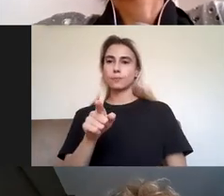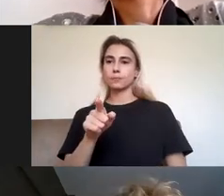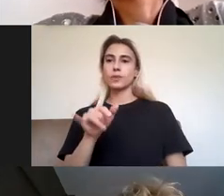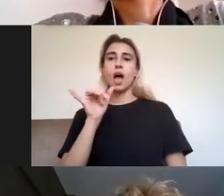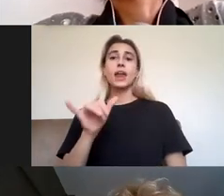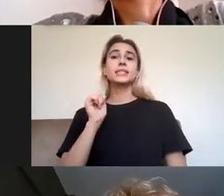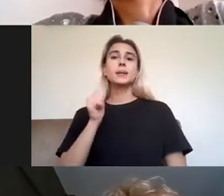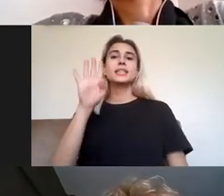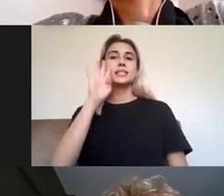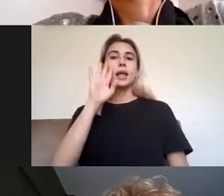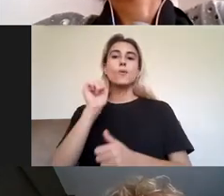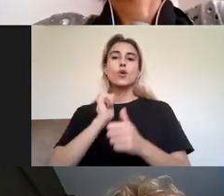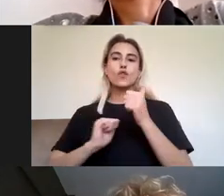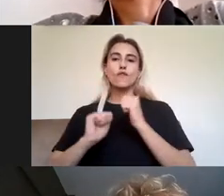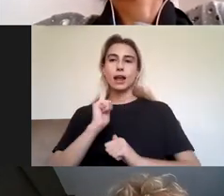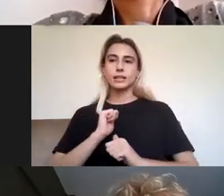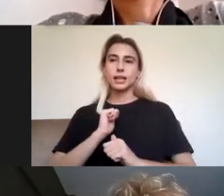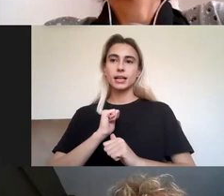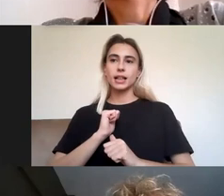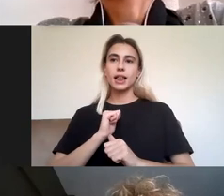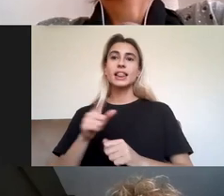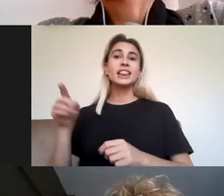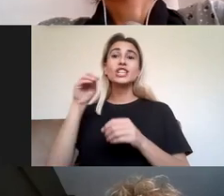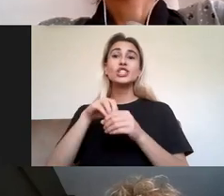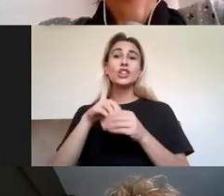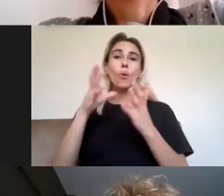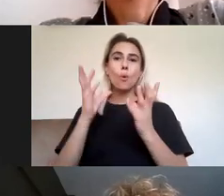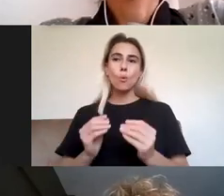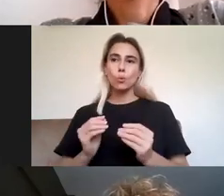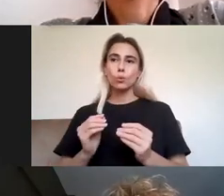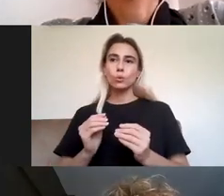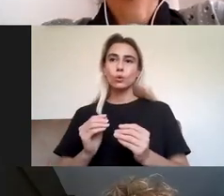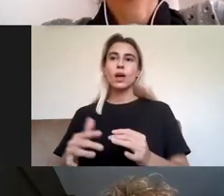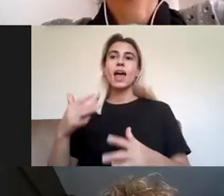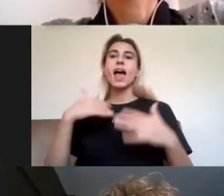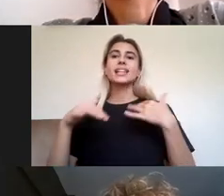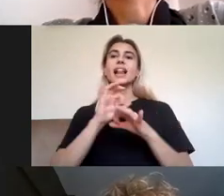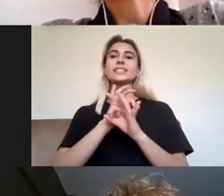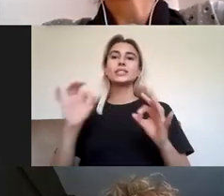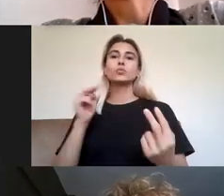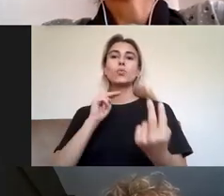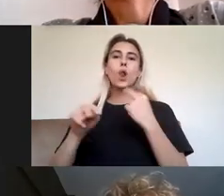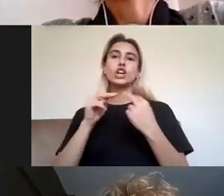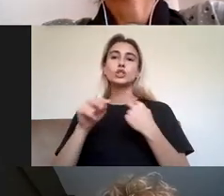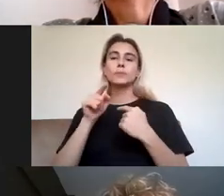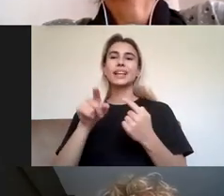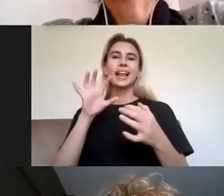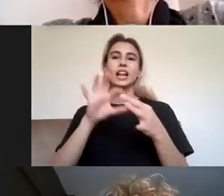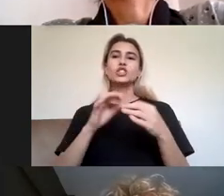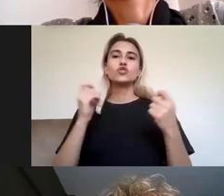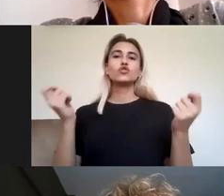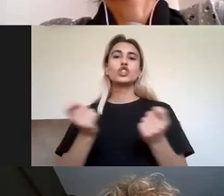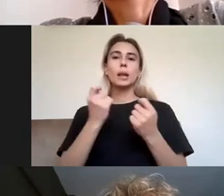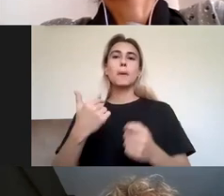İstanbul Üniversitesi'nin dahil olduğu engelsiz ulaşımla ilgili çalışmalarda da